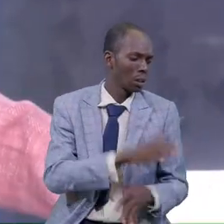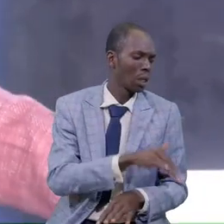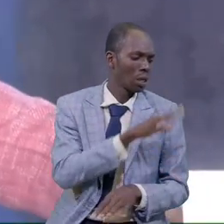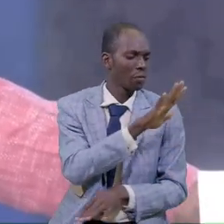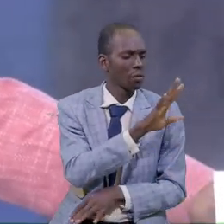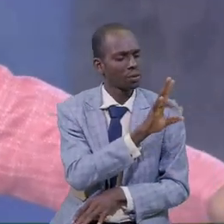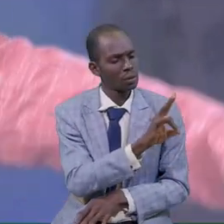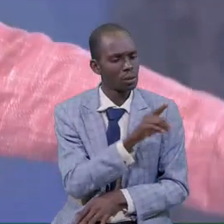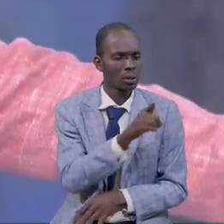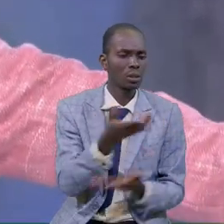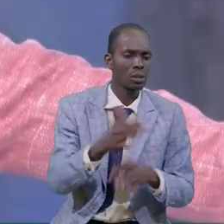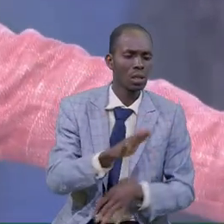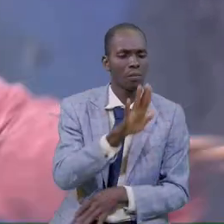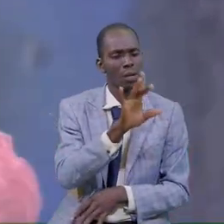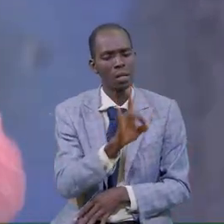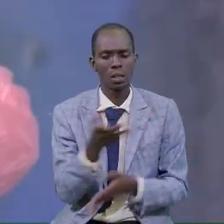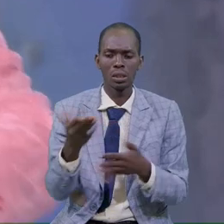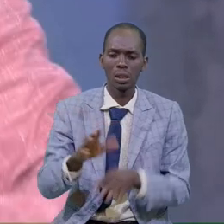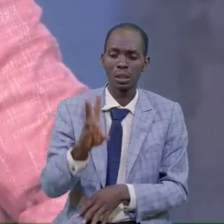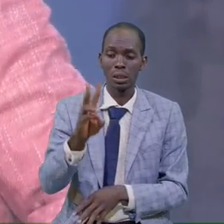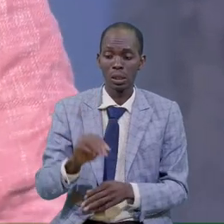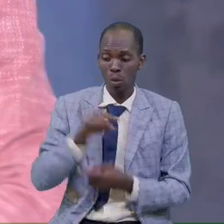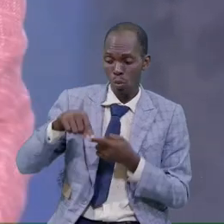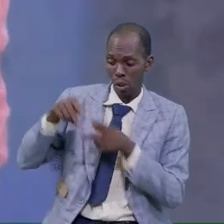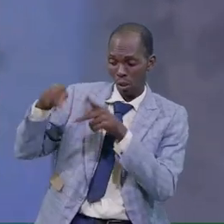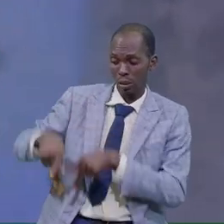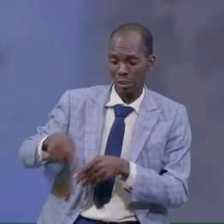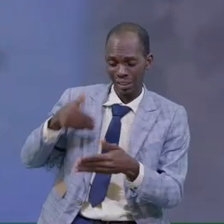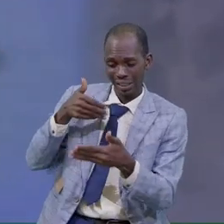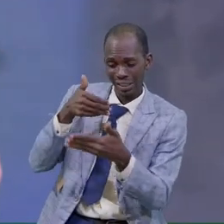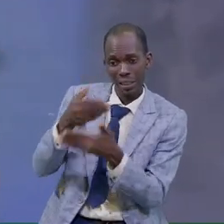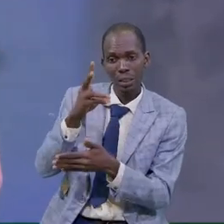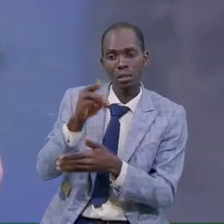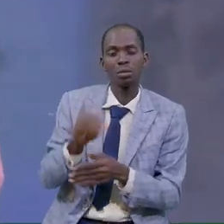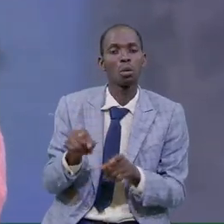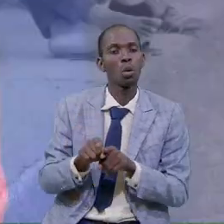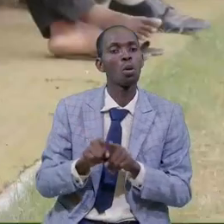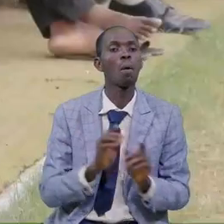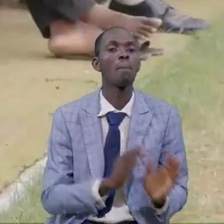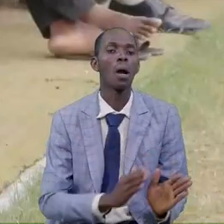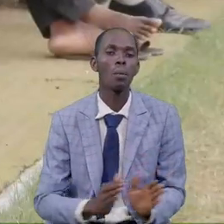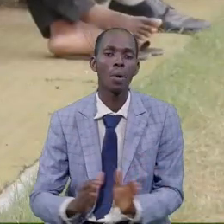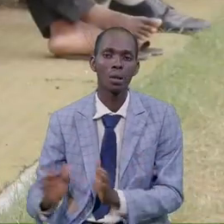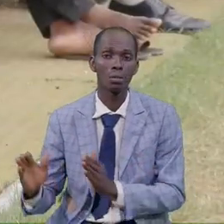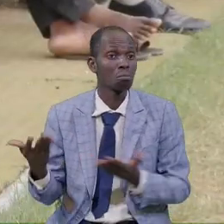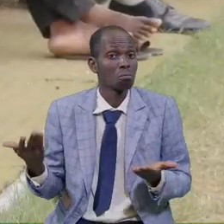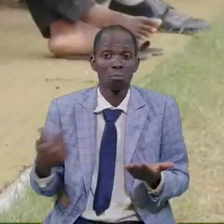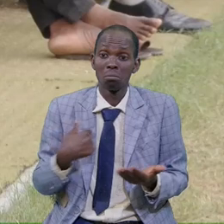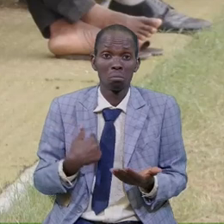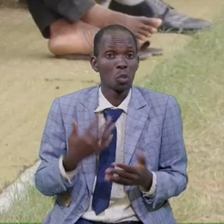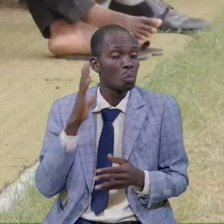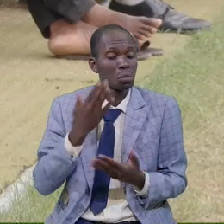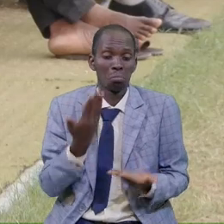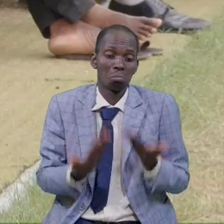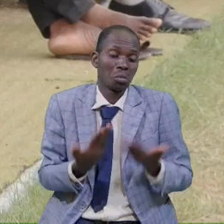60 ans. Et quand ils s'approchent de l'âge de 60 ans, ils sont en train de ranger leur colis. Il dit, ça vient, ça vient. Ça,